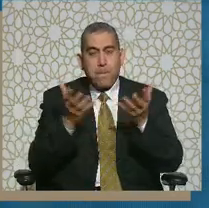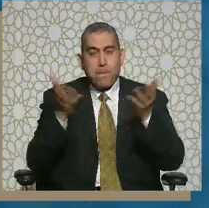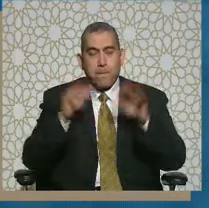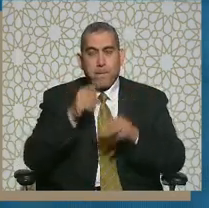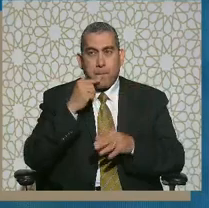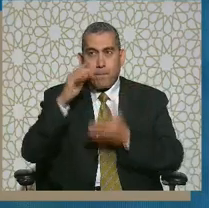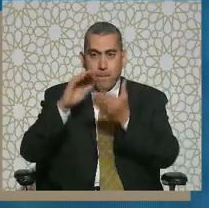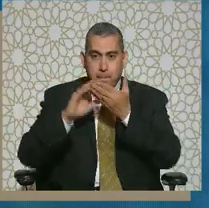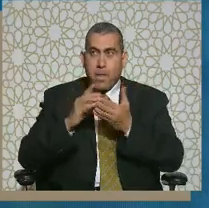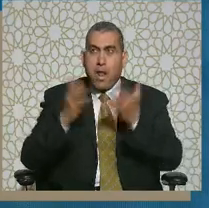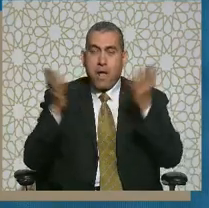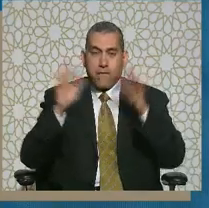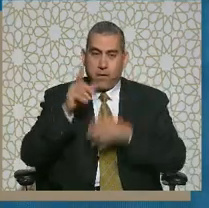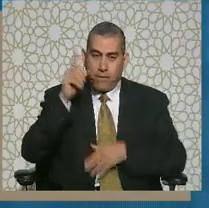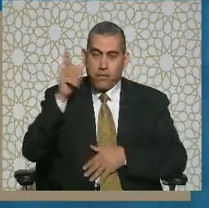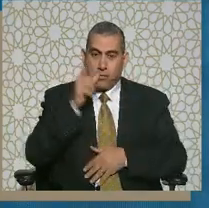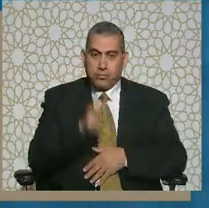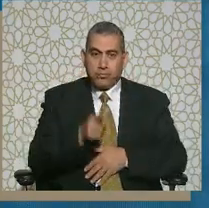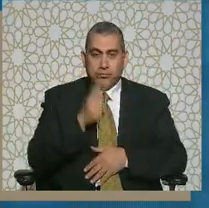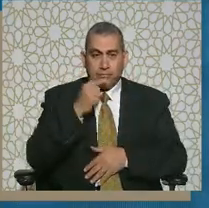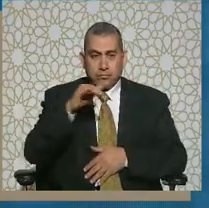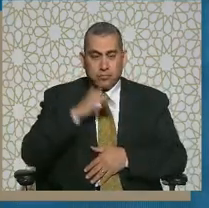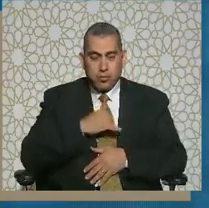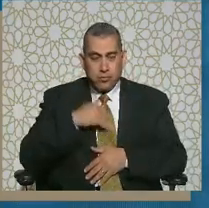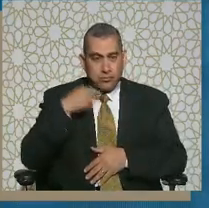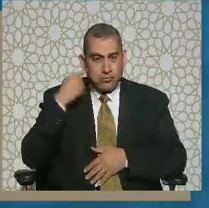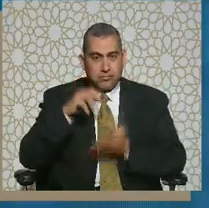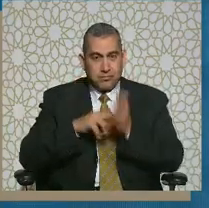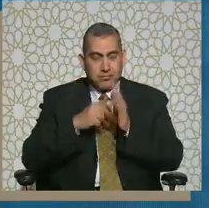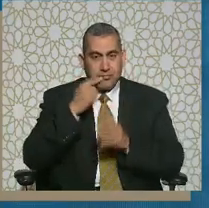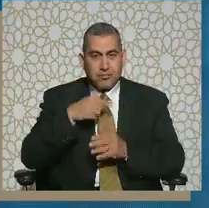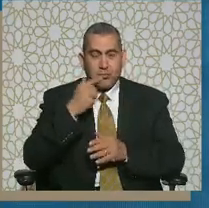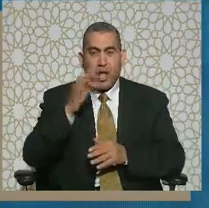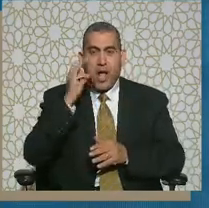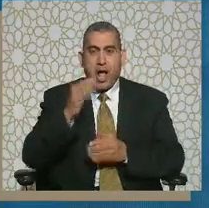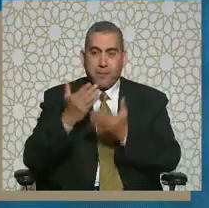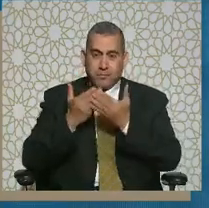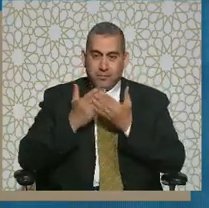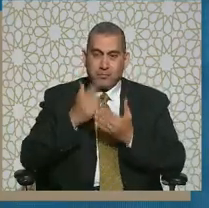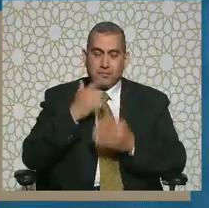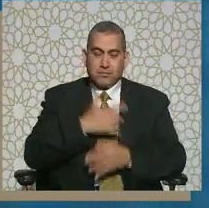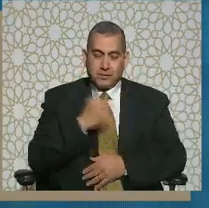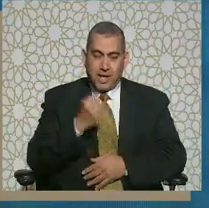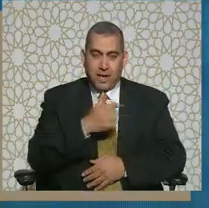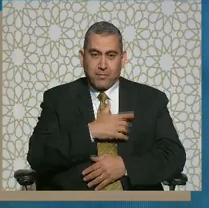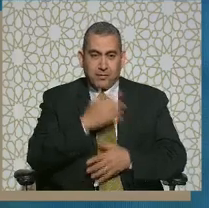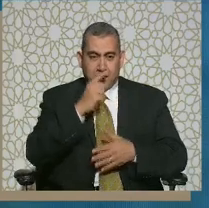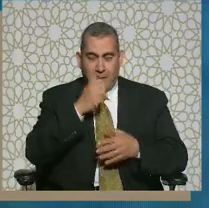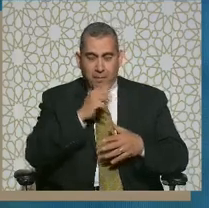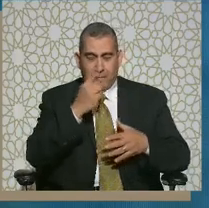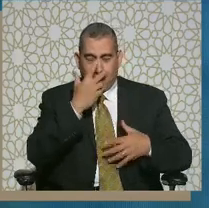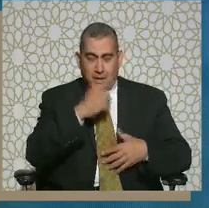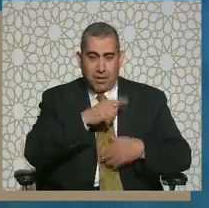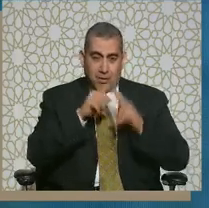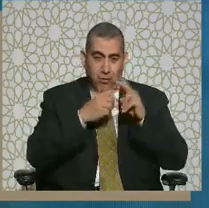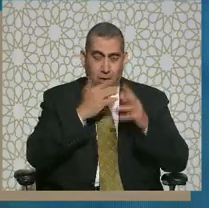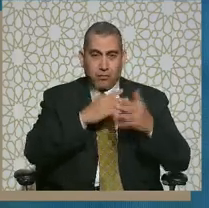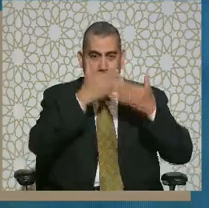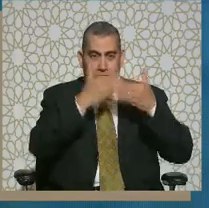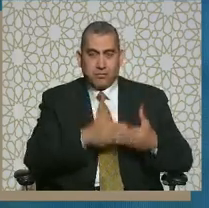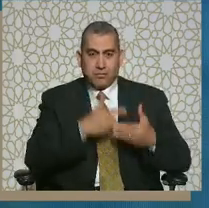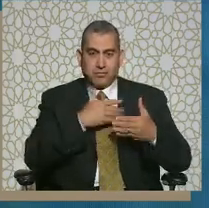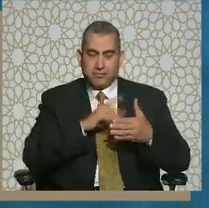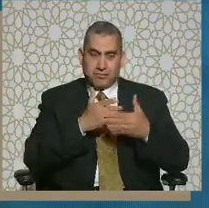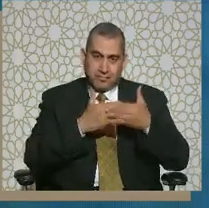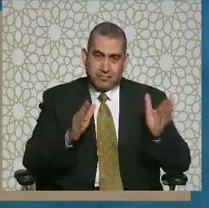وتعالى ودوت شعور جندي من جنود الله اللي بتحصل القلوب من الغم والهم لكن في ناس